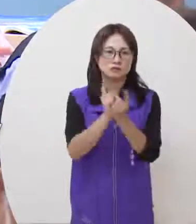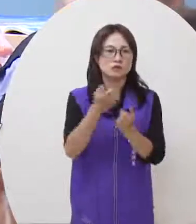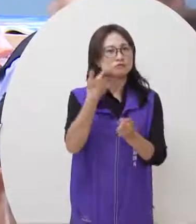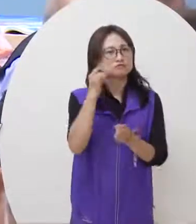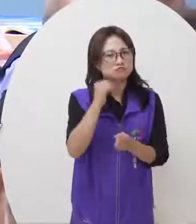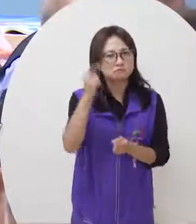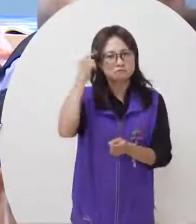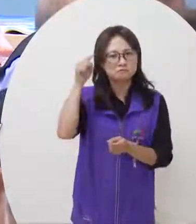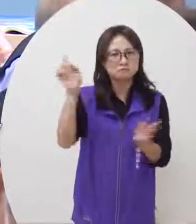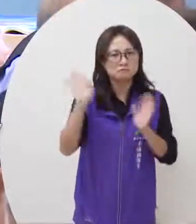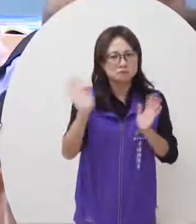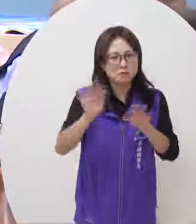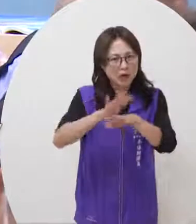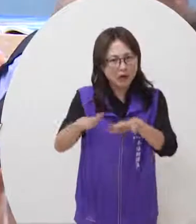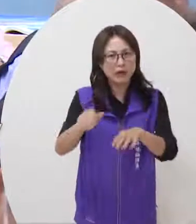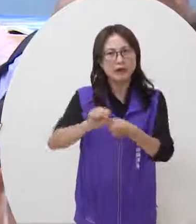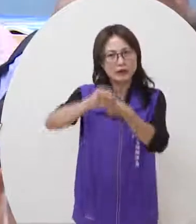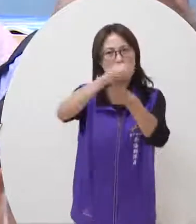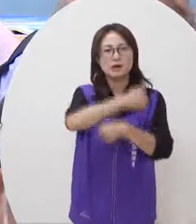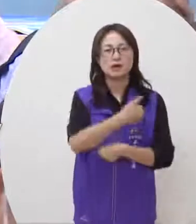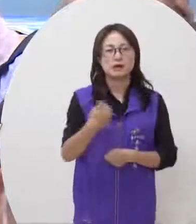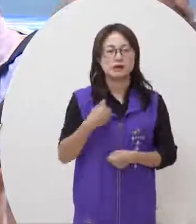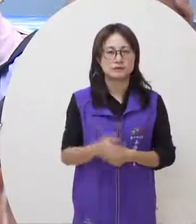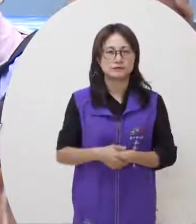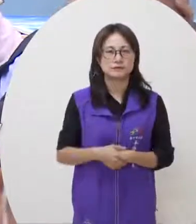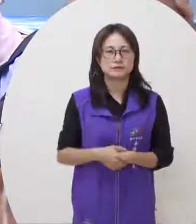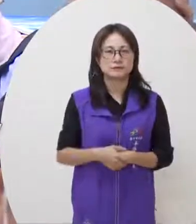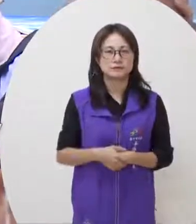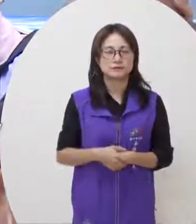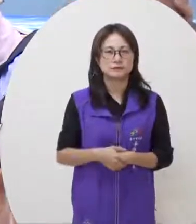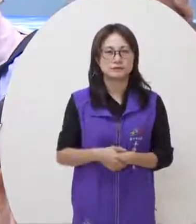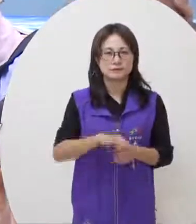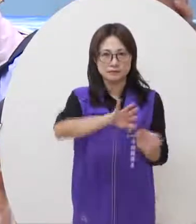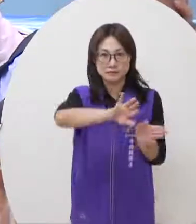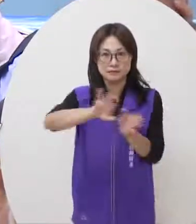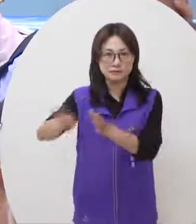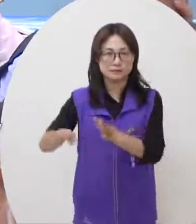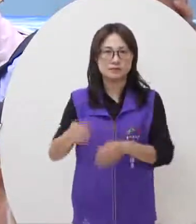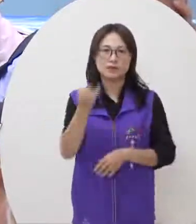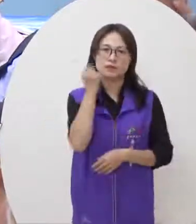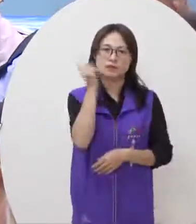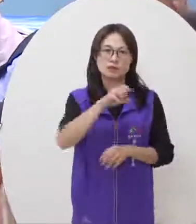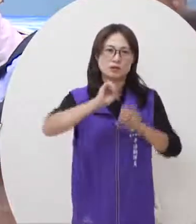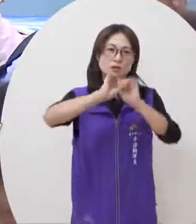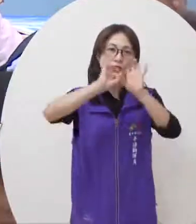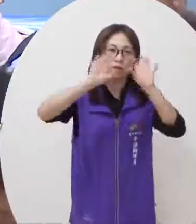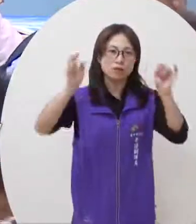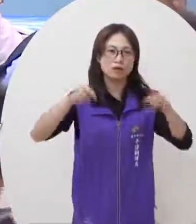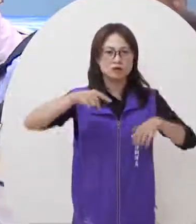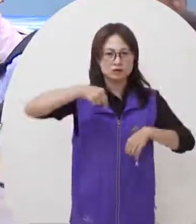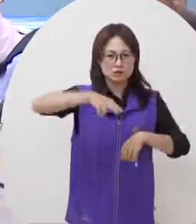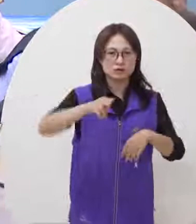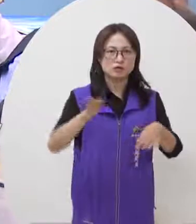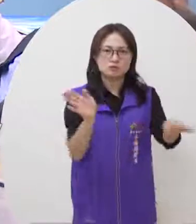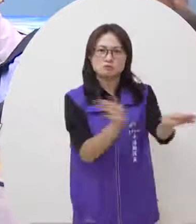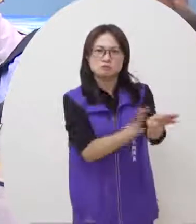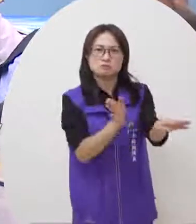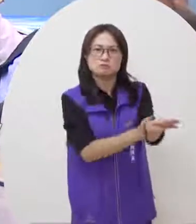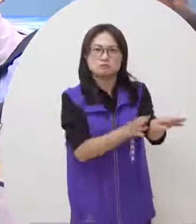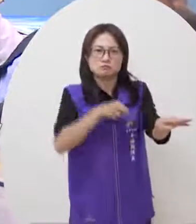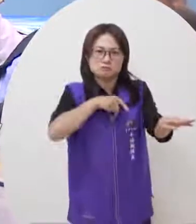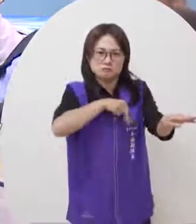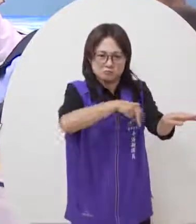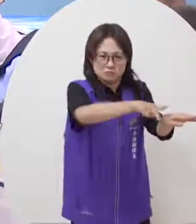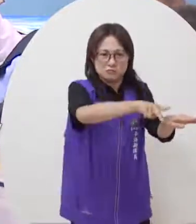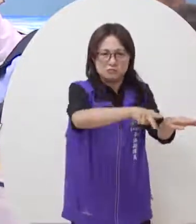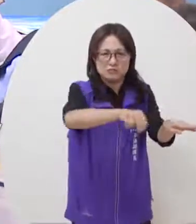全。再来一个，是不是请我们市府推动走路靠左边因为我已经讲了30年了，为什么靠